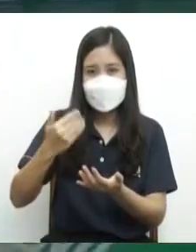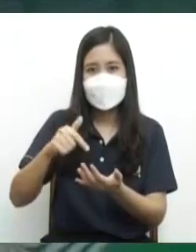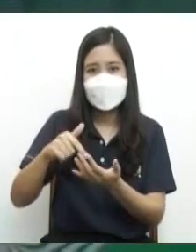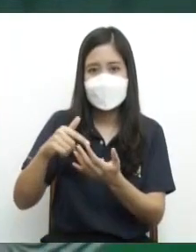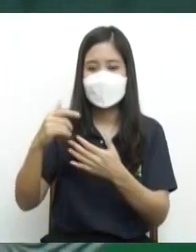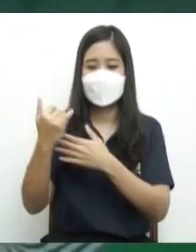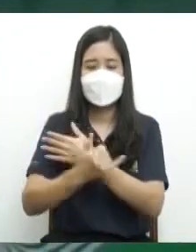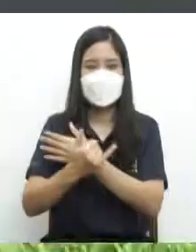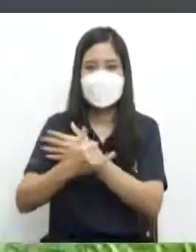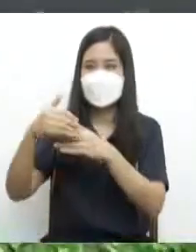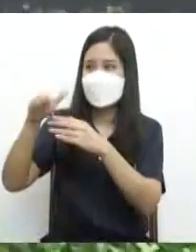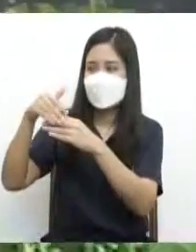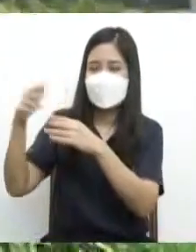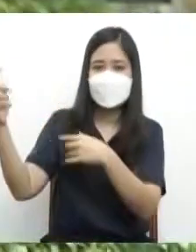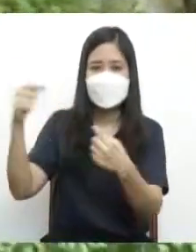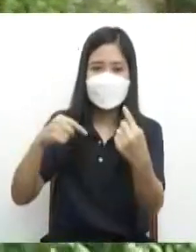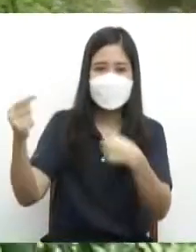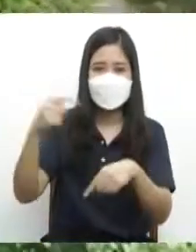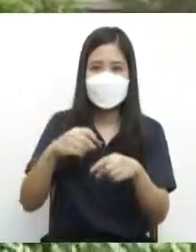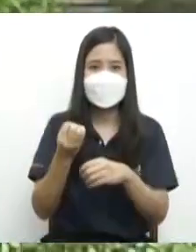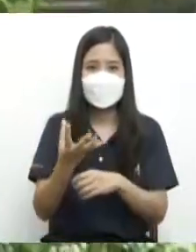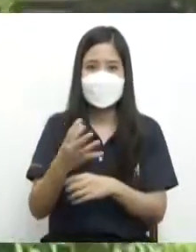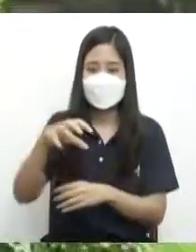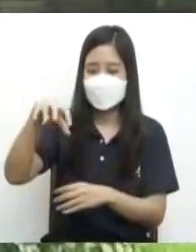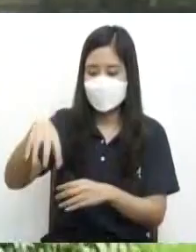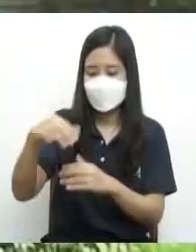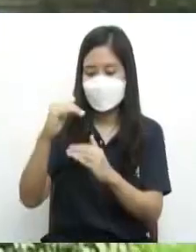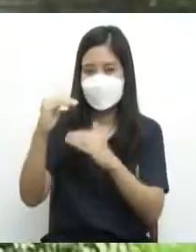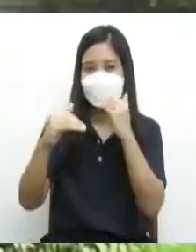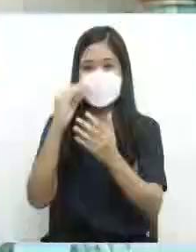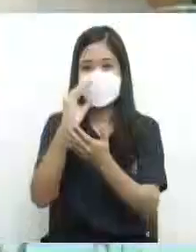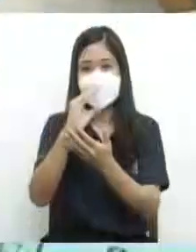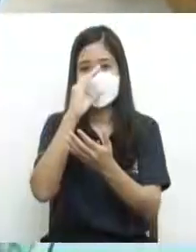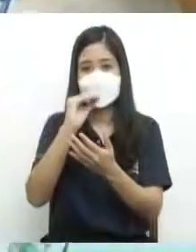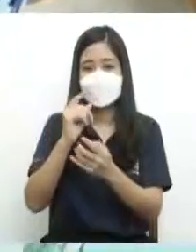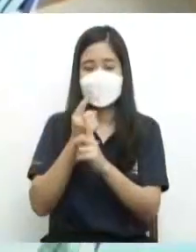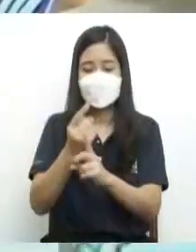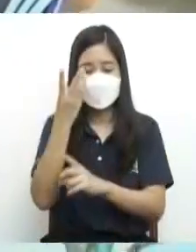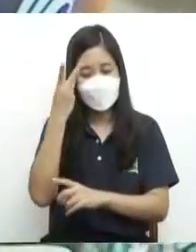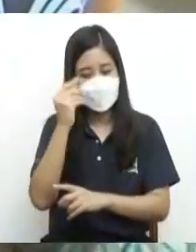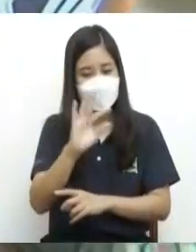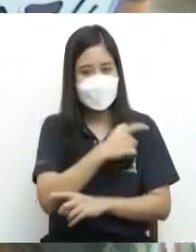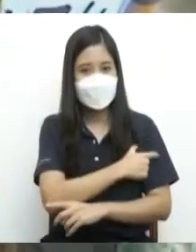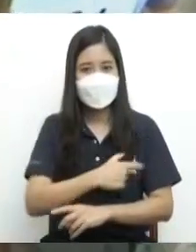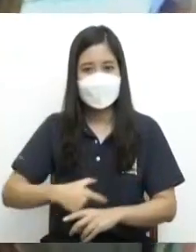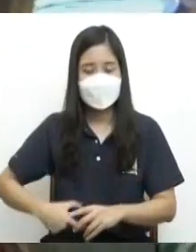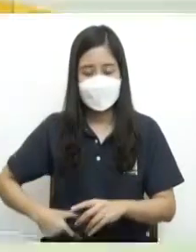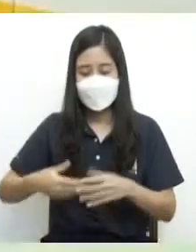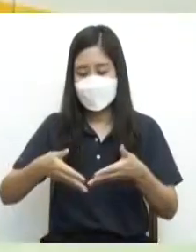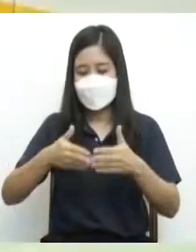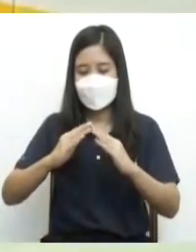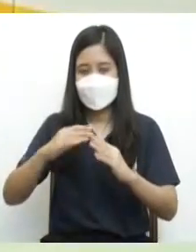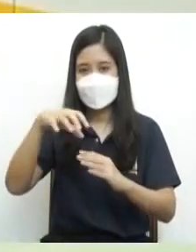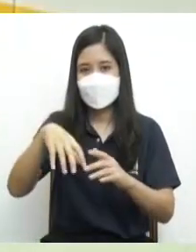หมดดังนั้นทางศูนย์ศึกษาการพัฒนาเขาหินซ้อนอันเนื่องมาจากพระราชดำริจึงได้จัดจุดเรียนรู้ที่สำคัญอีกจุดหนึ่ง